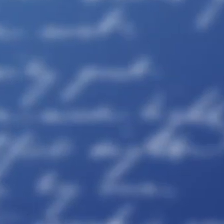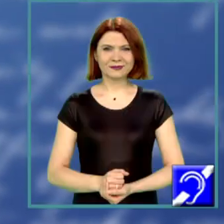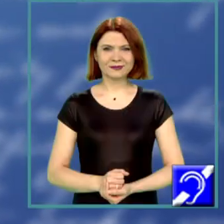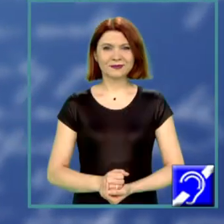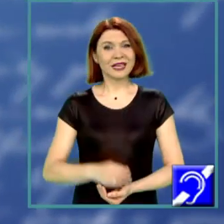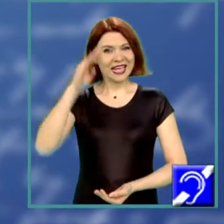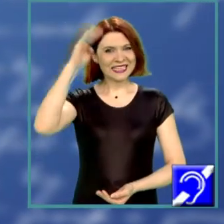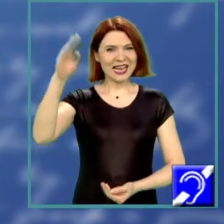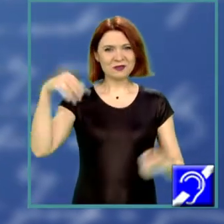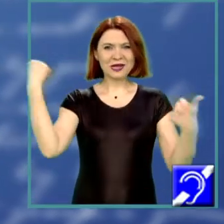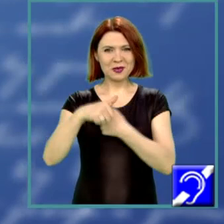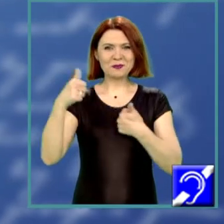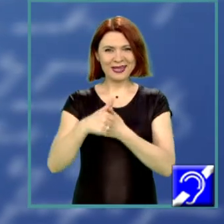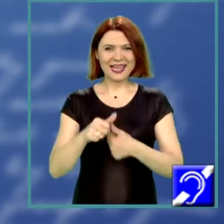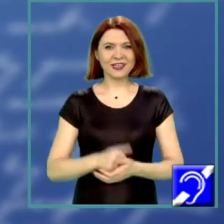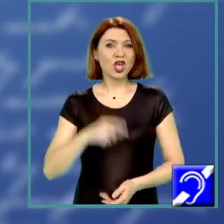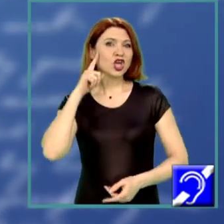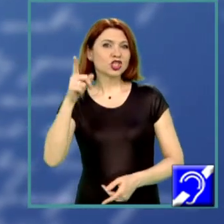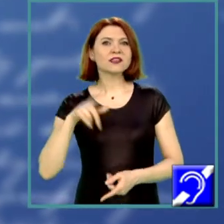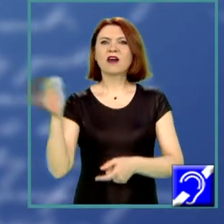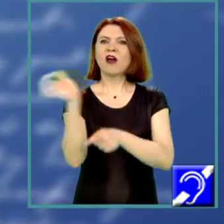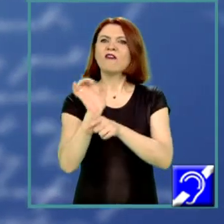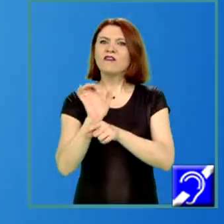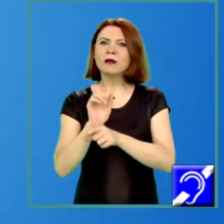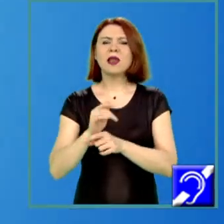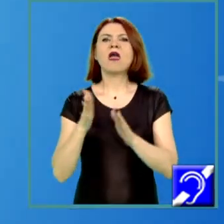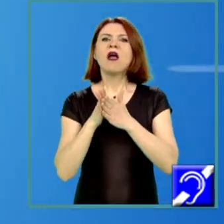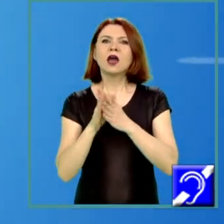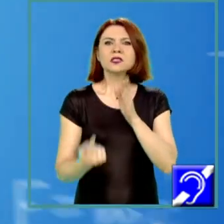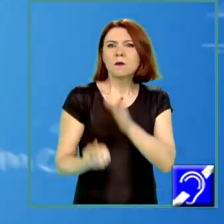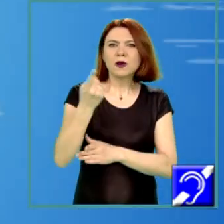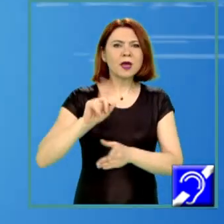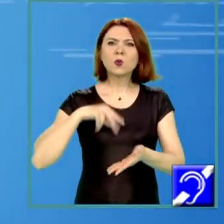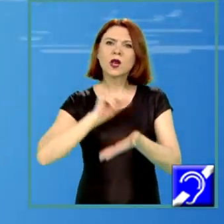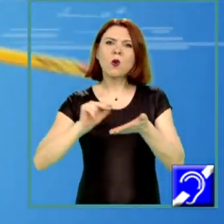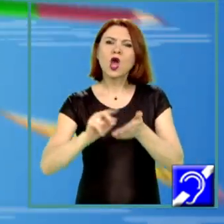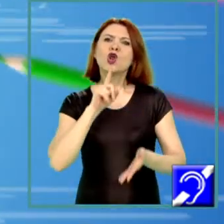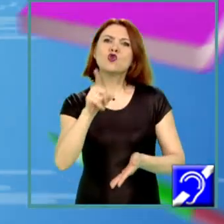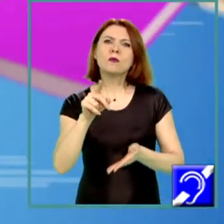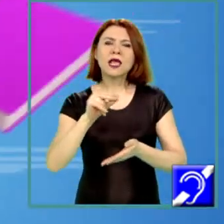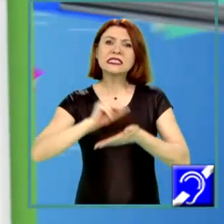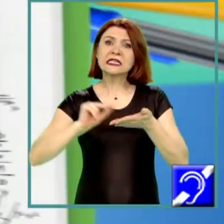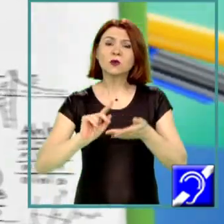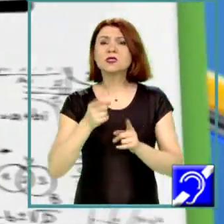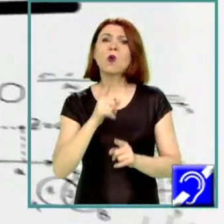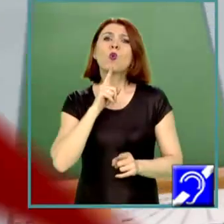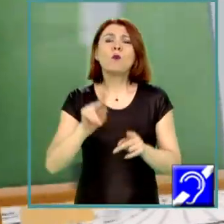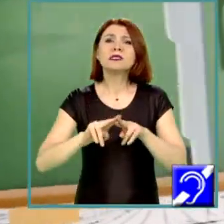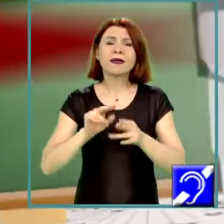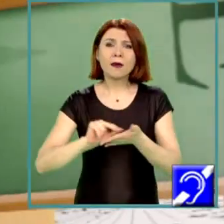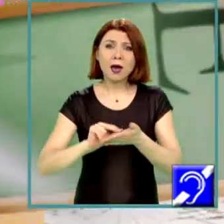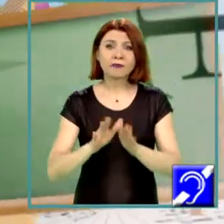Psalmul tare Prieteni chiar că primele cărți imprimat A nu aveau trecute pe la numele autorului și nici titlul operei